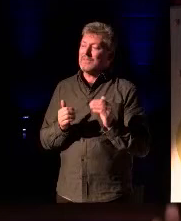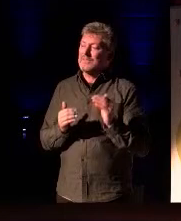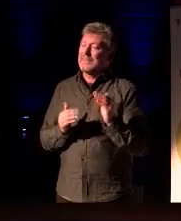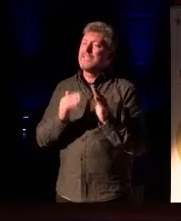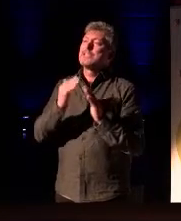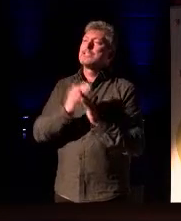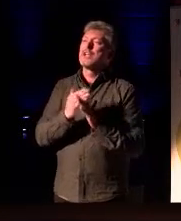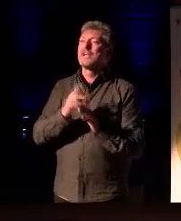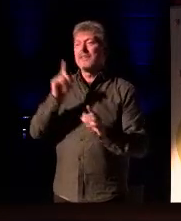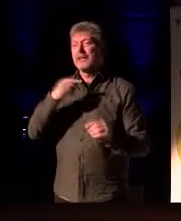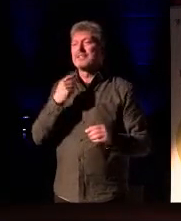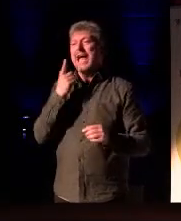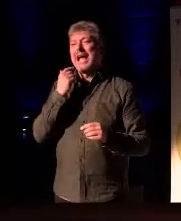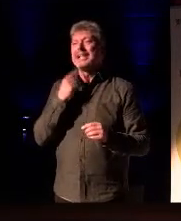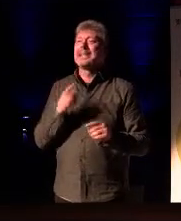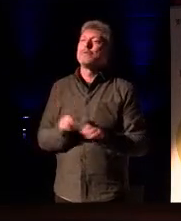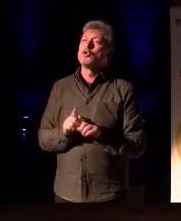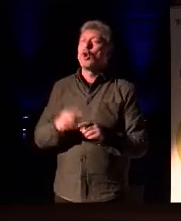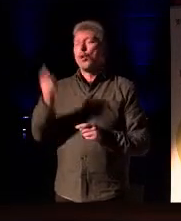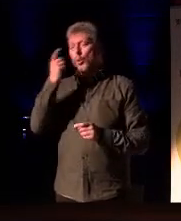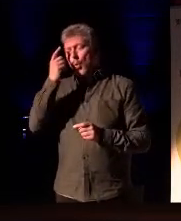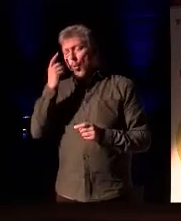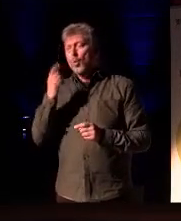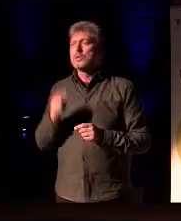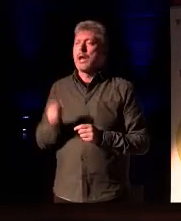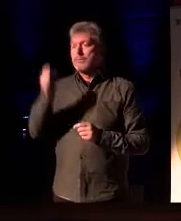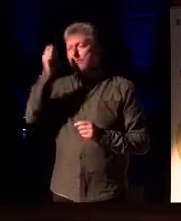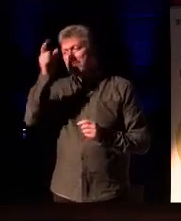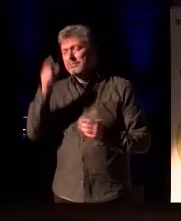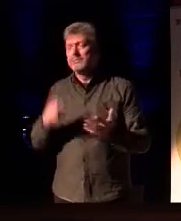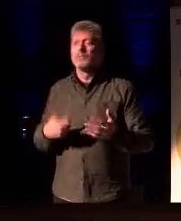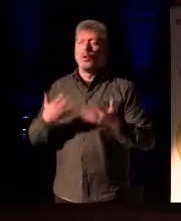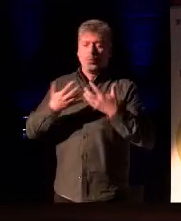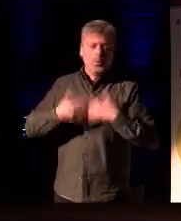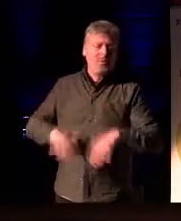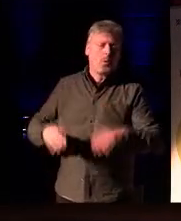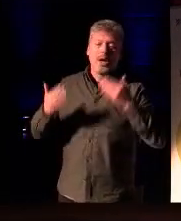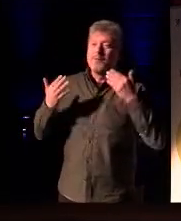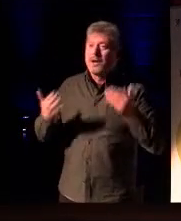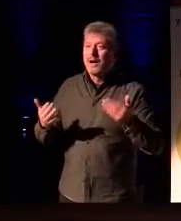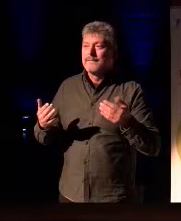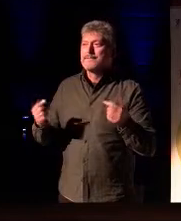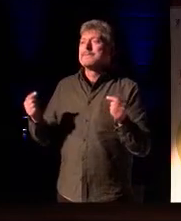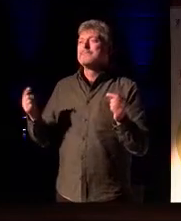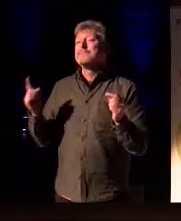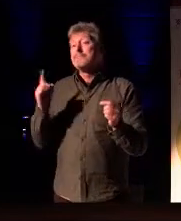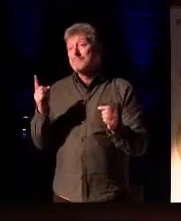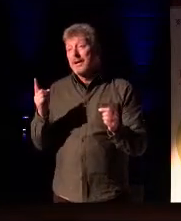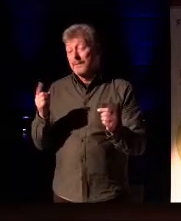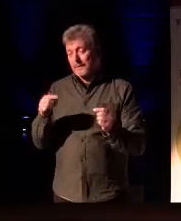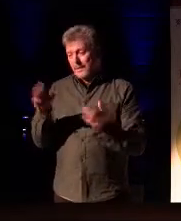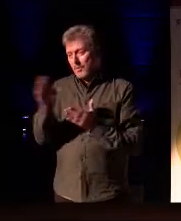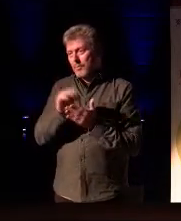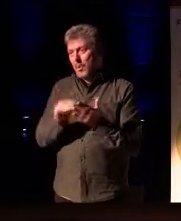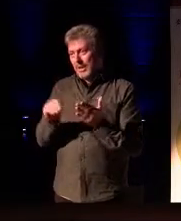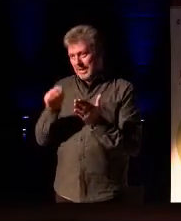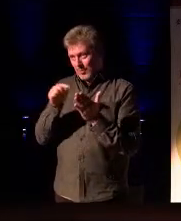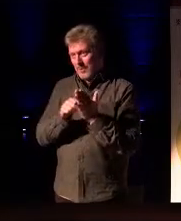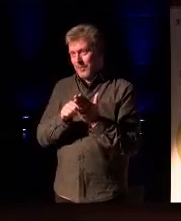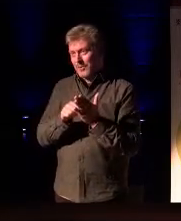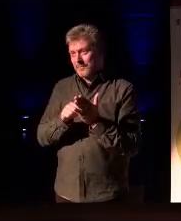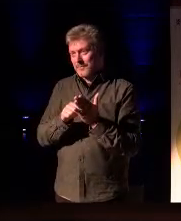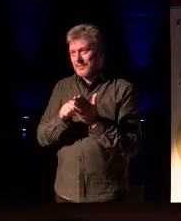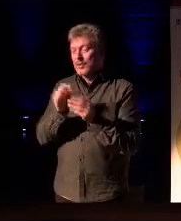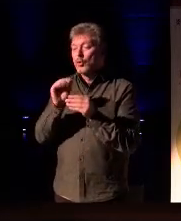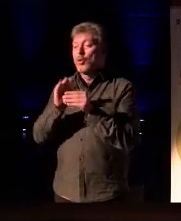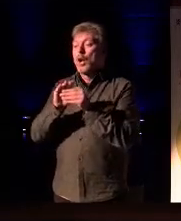så kan vi si at eldre betyr klokskap og visdom, og du kan fungere godt. Men så kommer det poenget og punktet hvor det